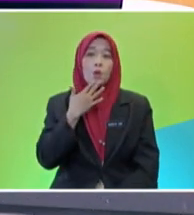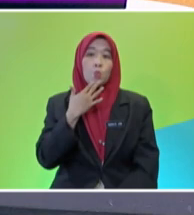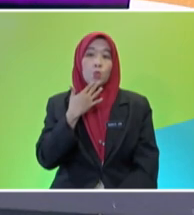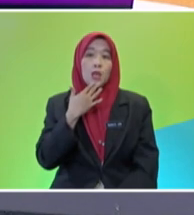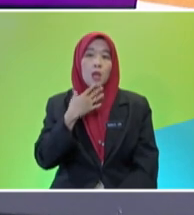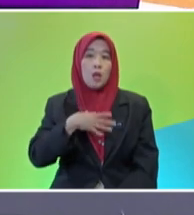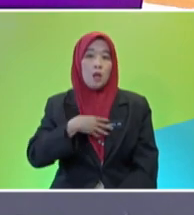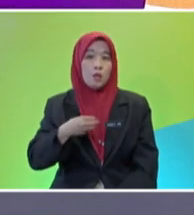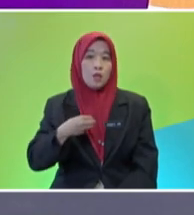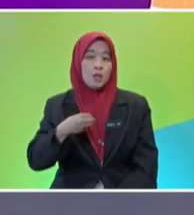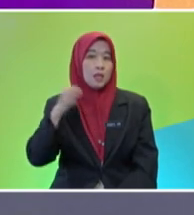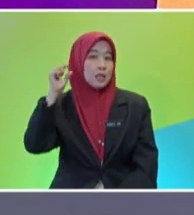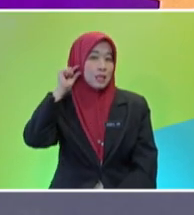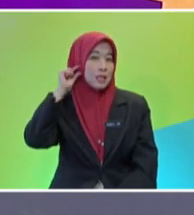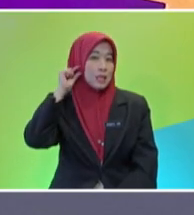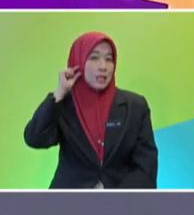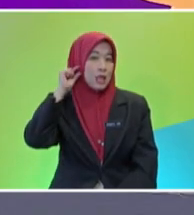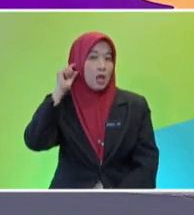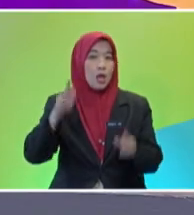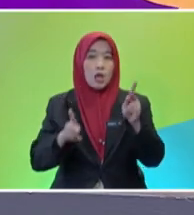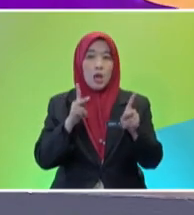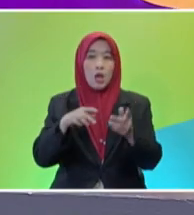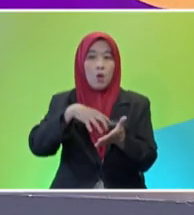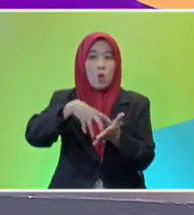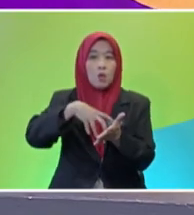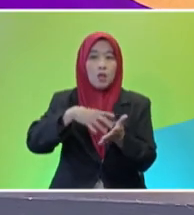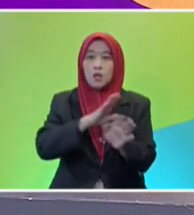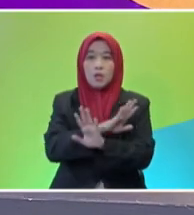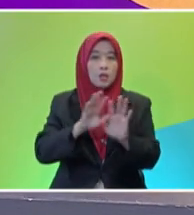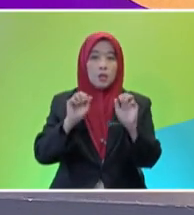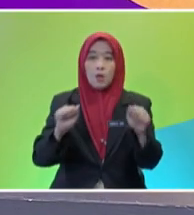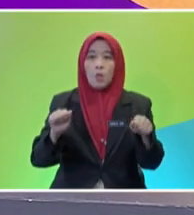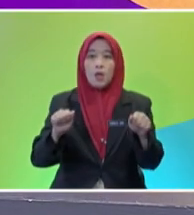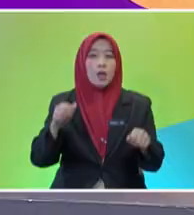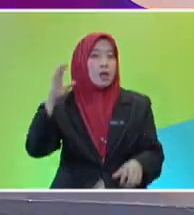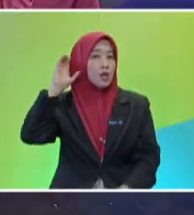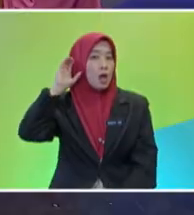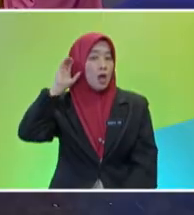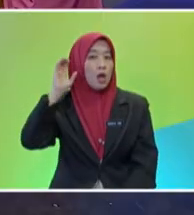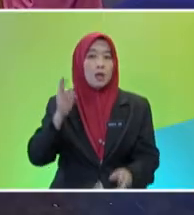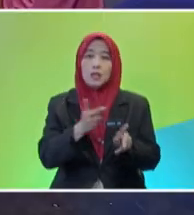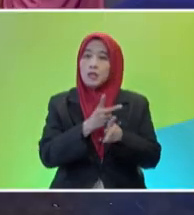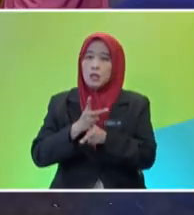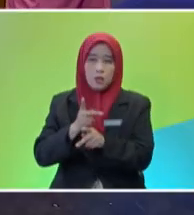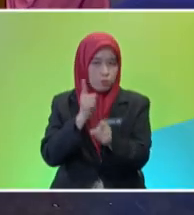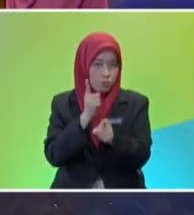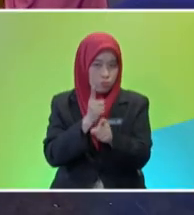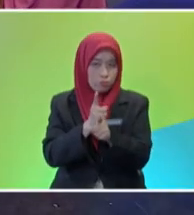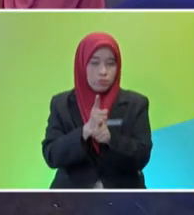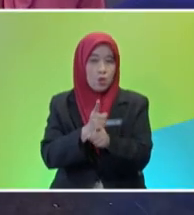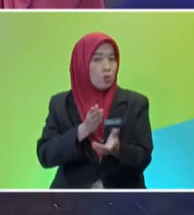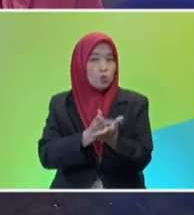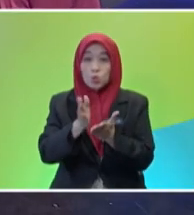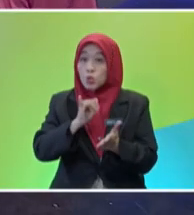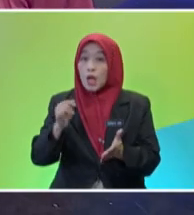Gegendang telinga. Yang sangat peka. Jangan rosak. Kalau rosak nanti kita tak boleh mendengar. Jaga elok-elok. Ya, jaga elok-elok. Yang seterusnya